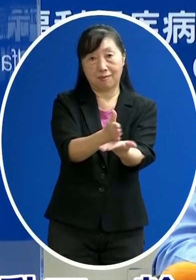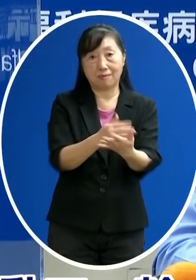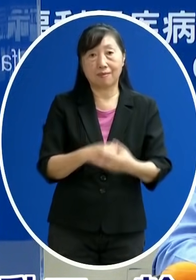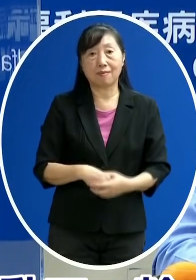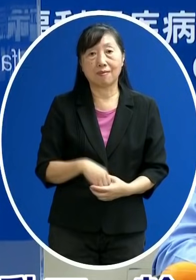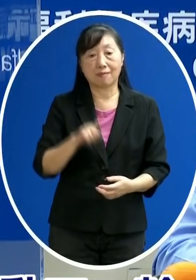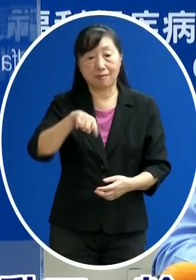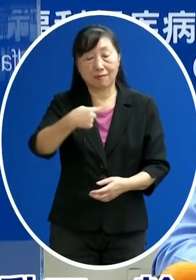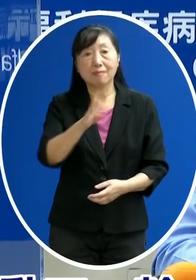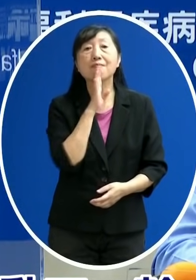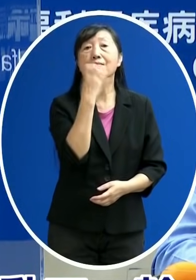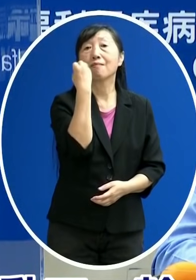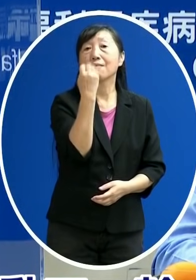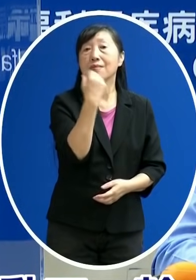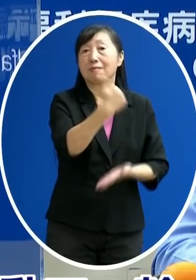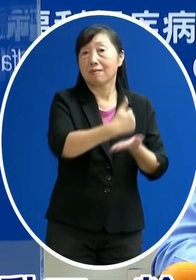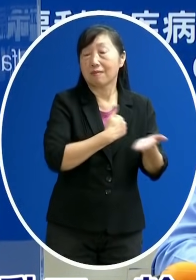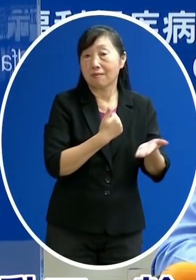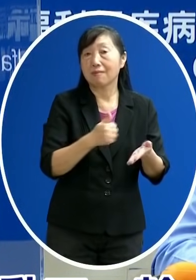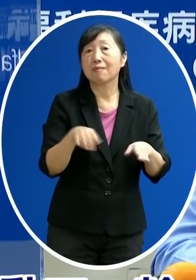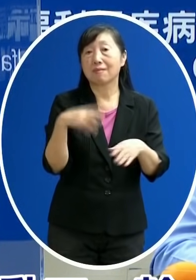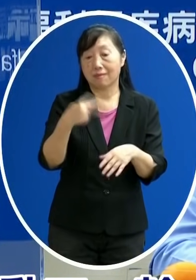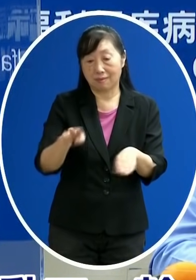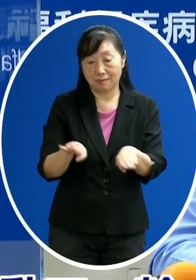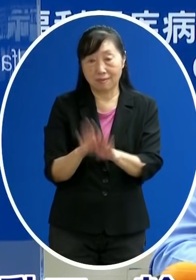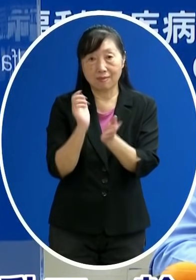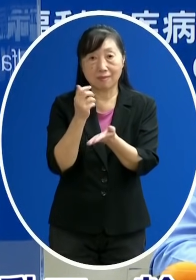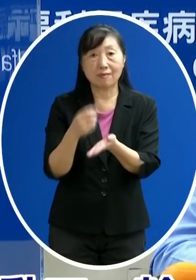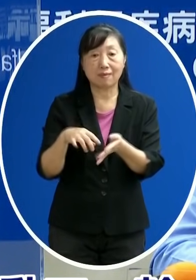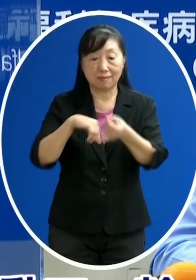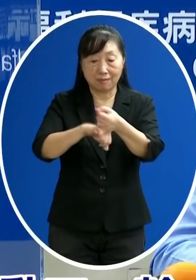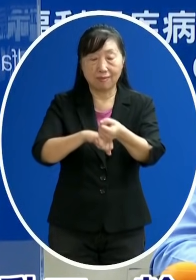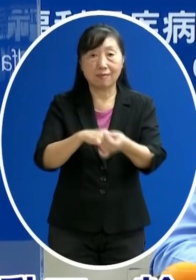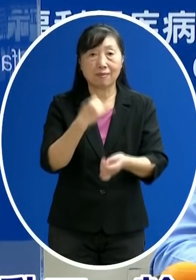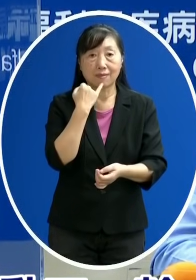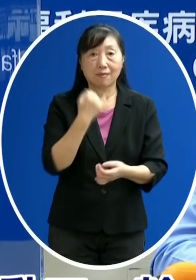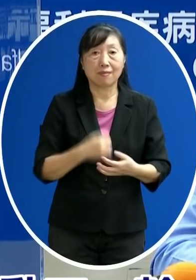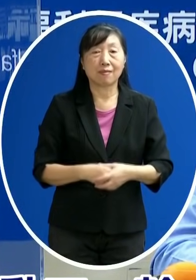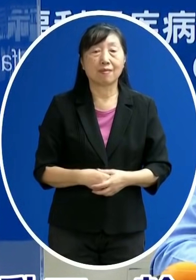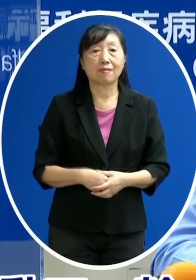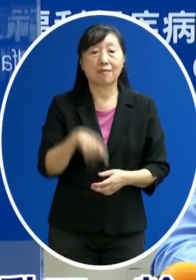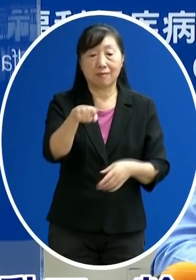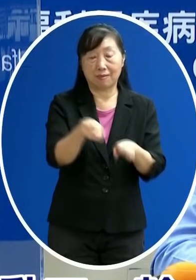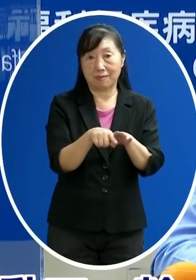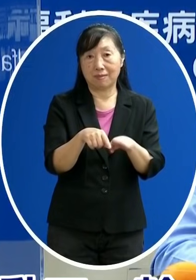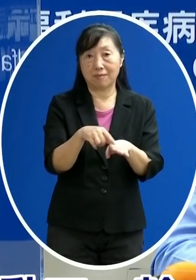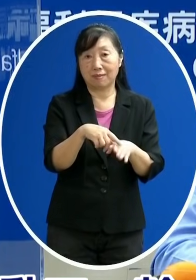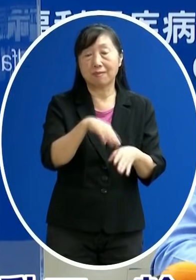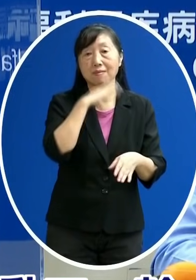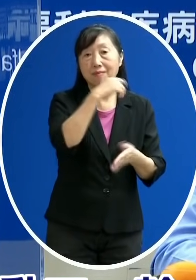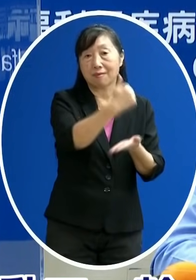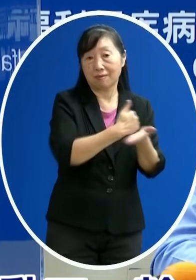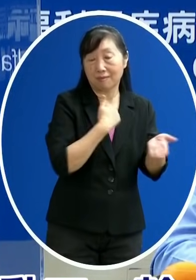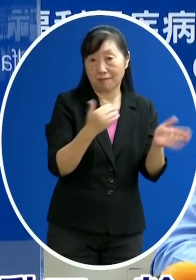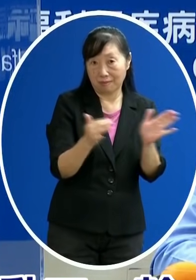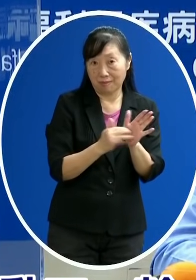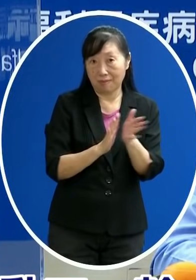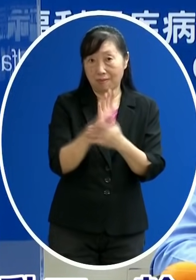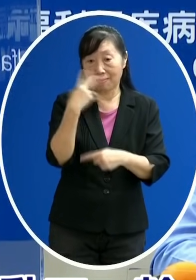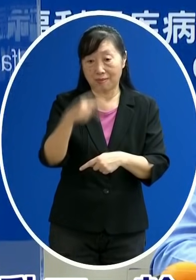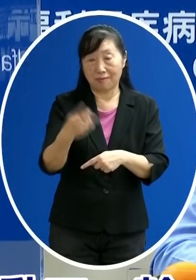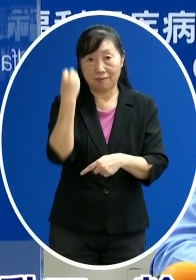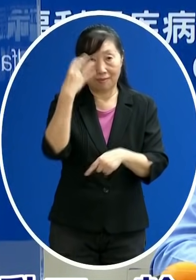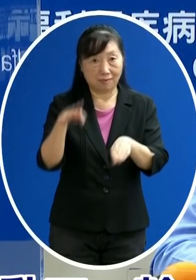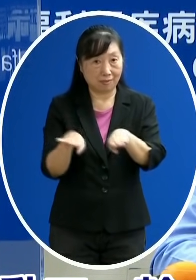苗新到货重开医院登记。那重启改革后哈，重启哈，重新开启后。增购或